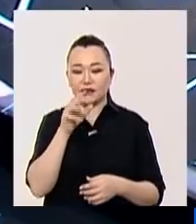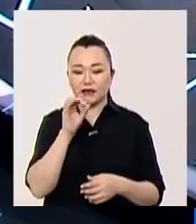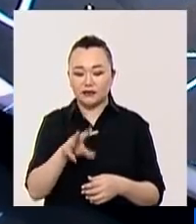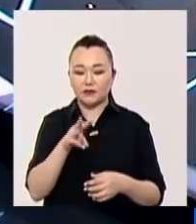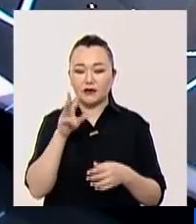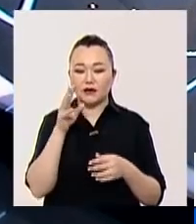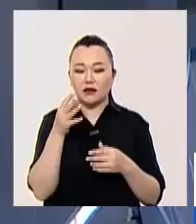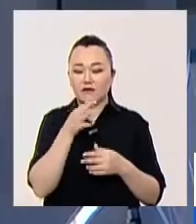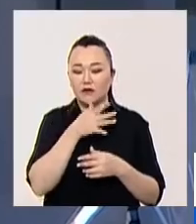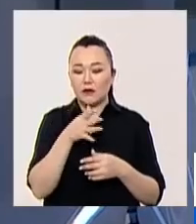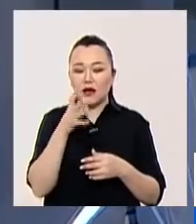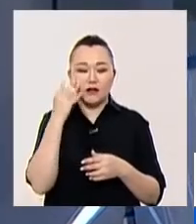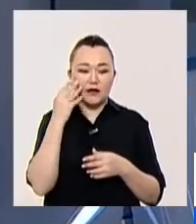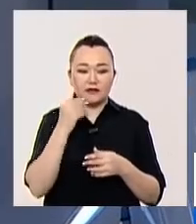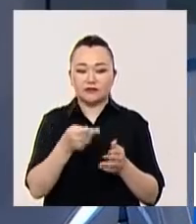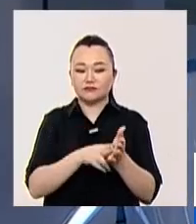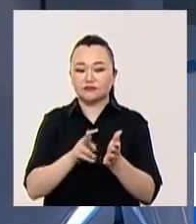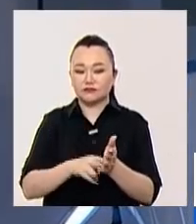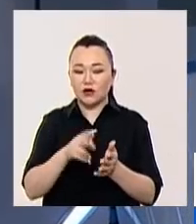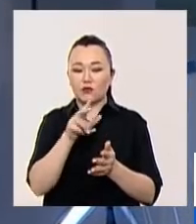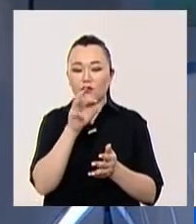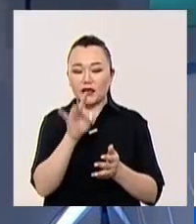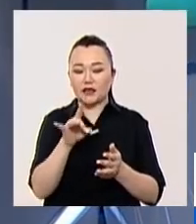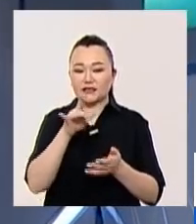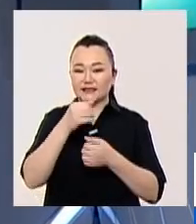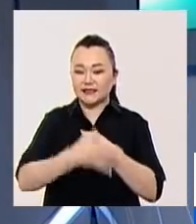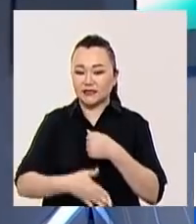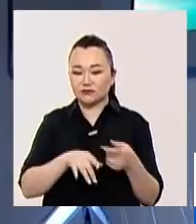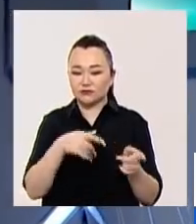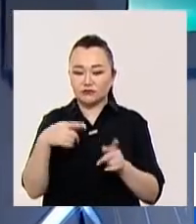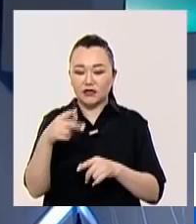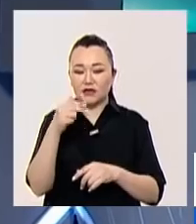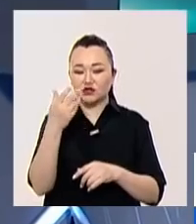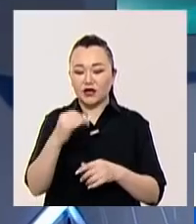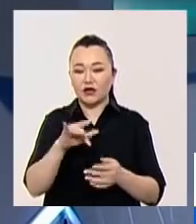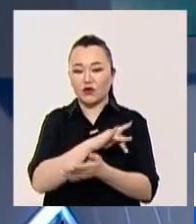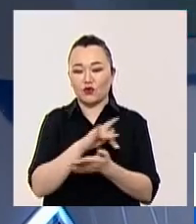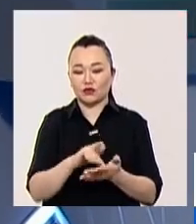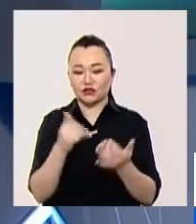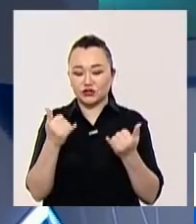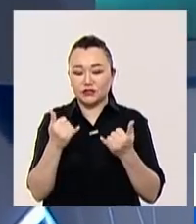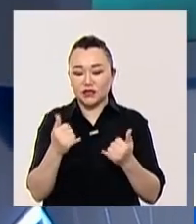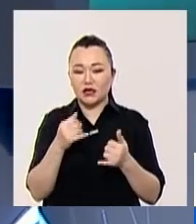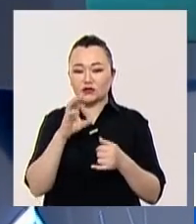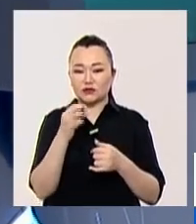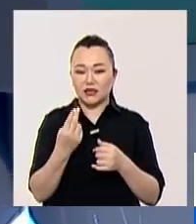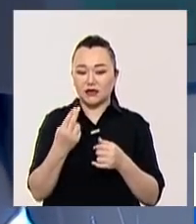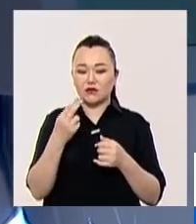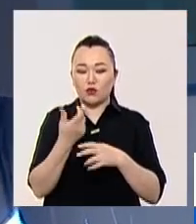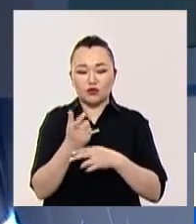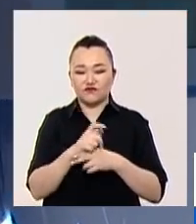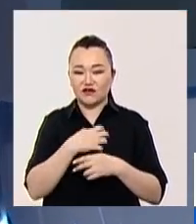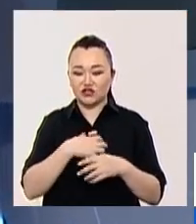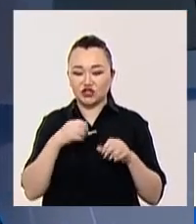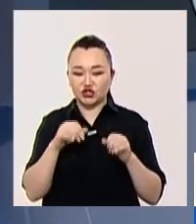Bir кездері Алматыдағы казинолар мен букмекерлік орталықтар жаппай көшкен Қапшағай қаласы енді әлеуметтік мәселелерге қатысты маңызды